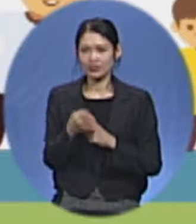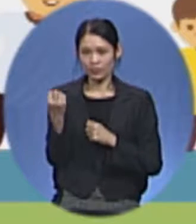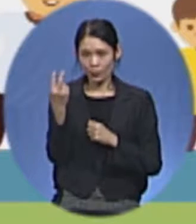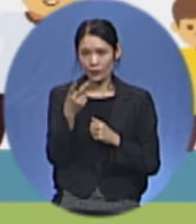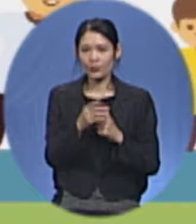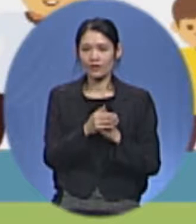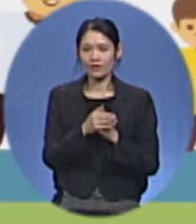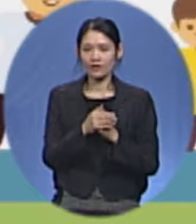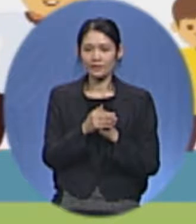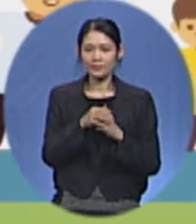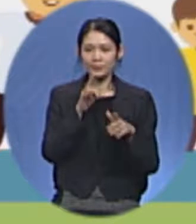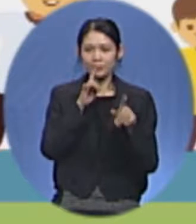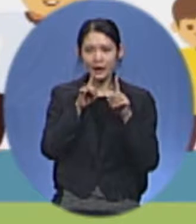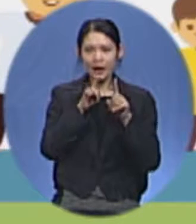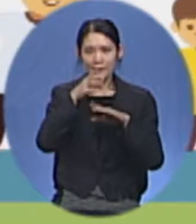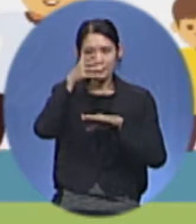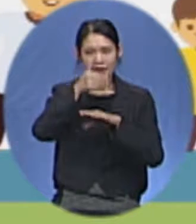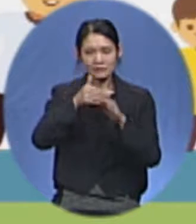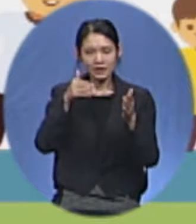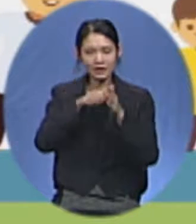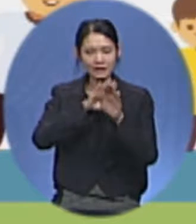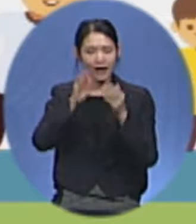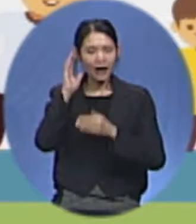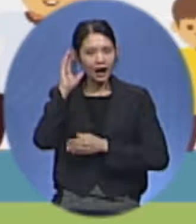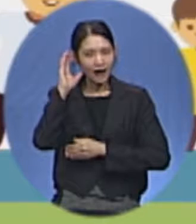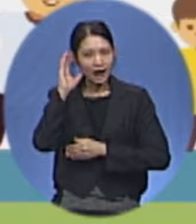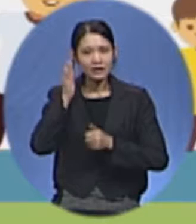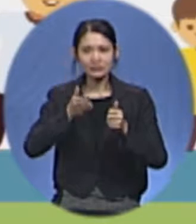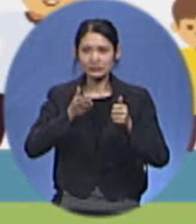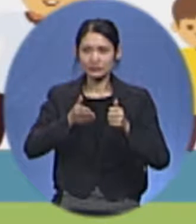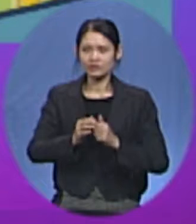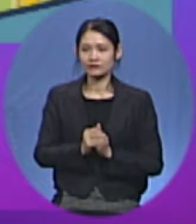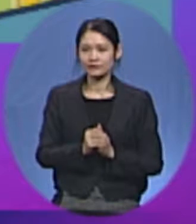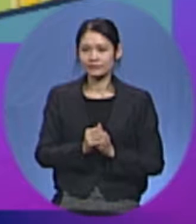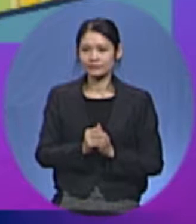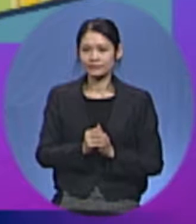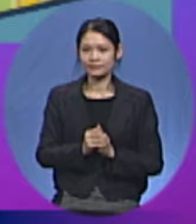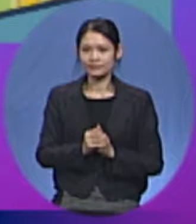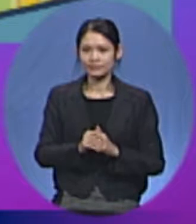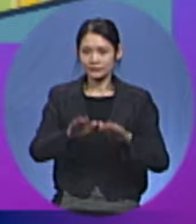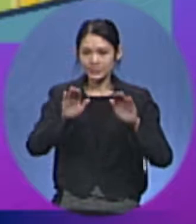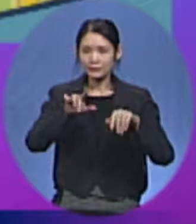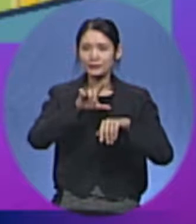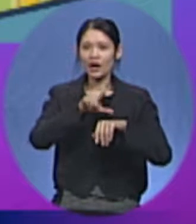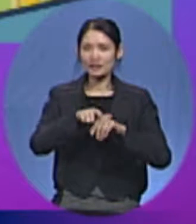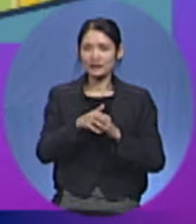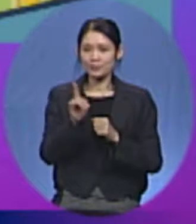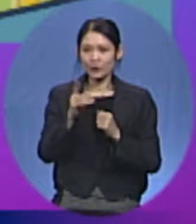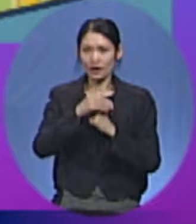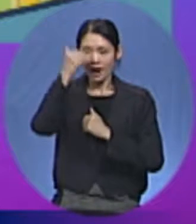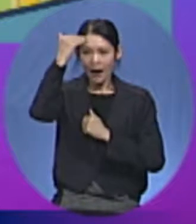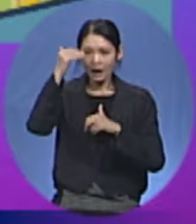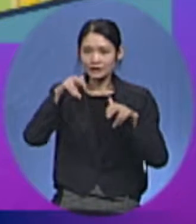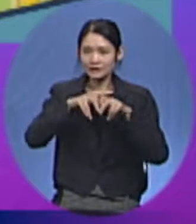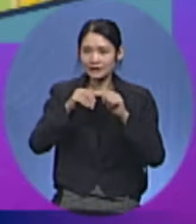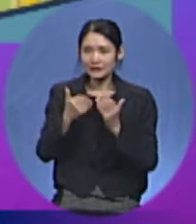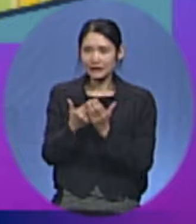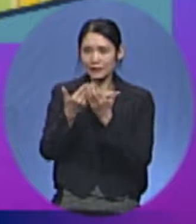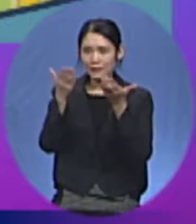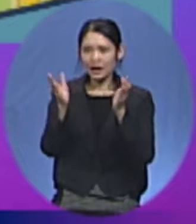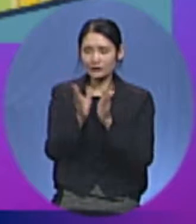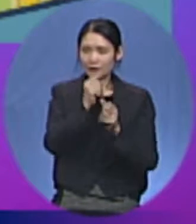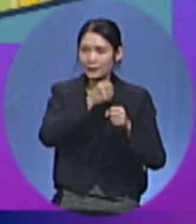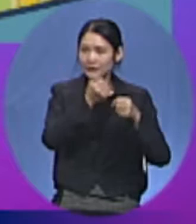그들이 하는 말에는 끝까지 다 들어주시고요. 이번 시간에는